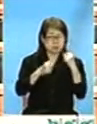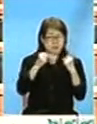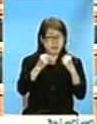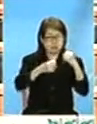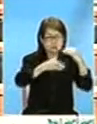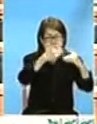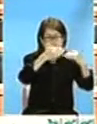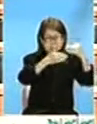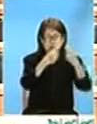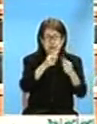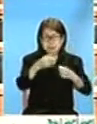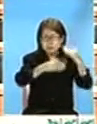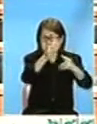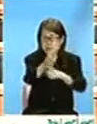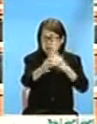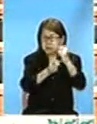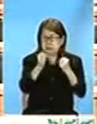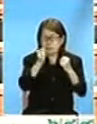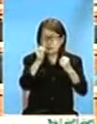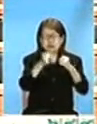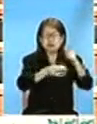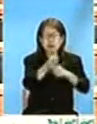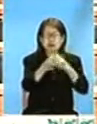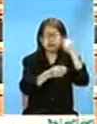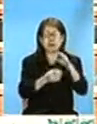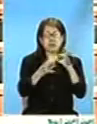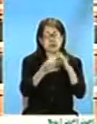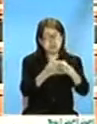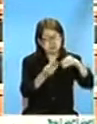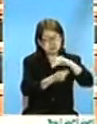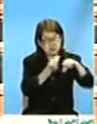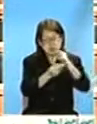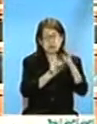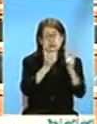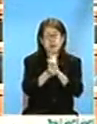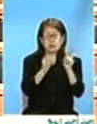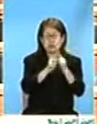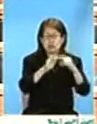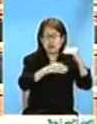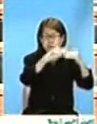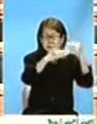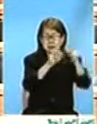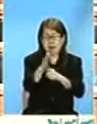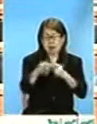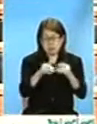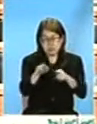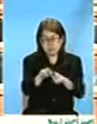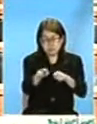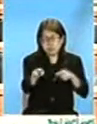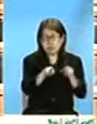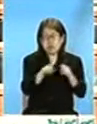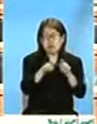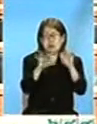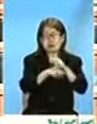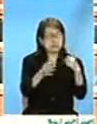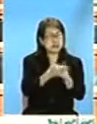านเกินไปทั้งในระบบเศรษฐกิจสังคมการเมืองน่าเสียดายด้วยเหตุอะไรผมไม่มีเวล